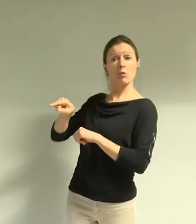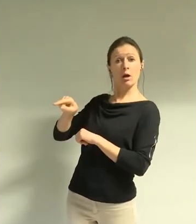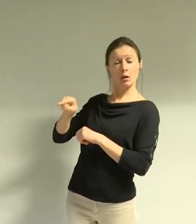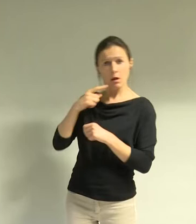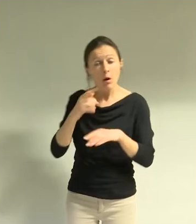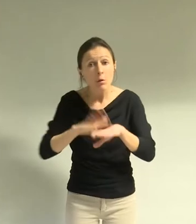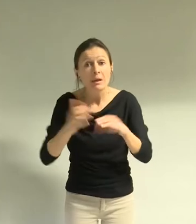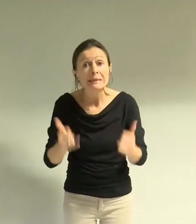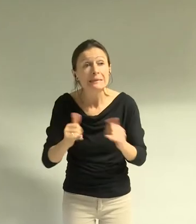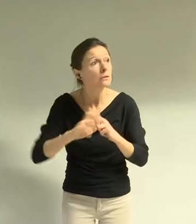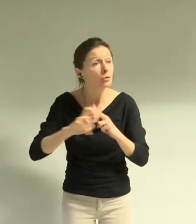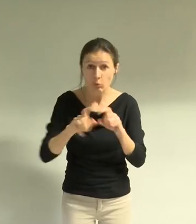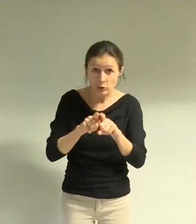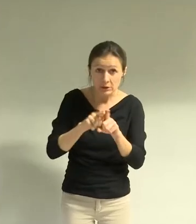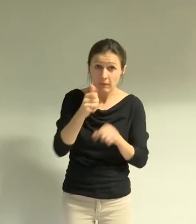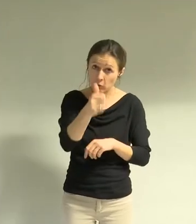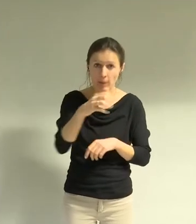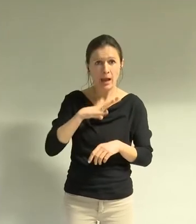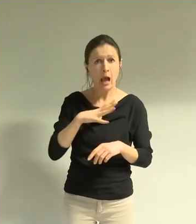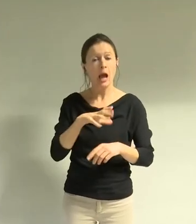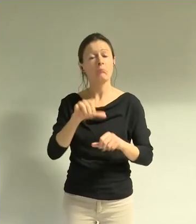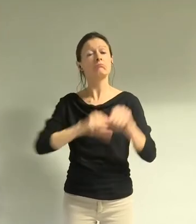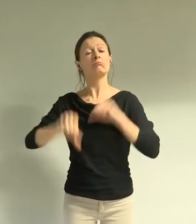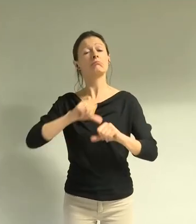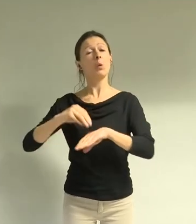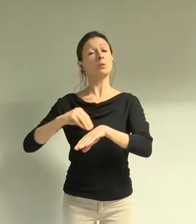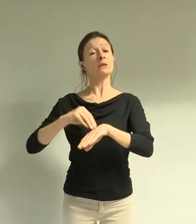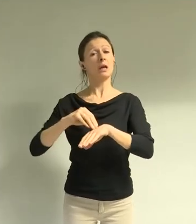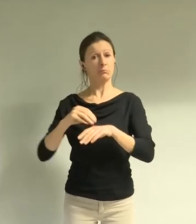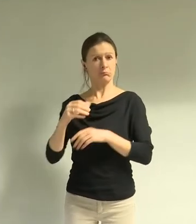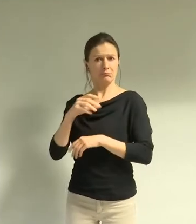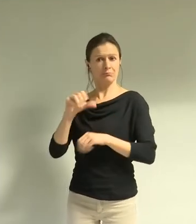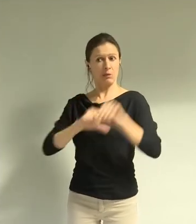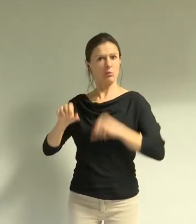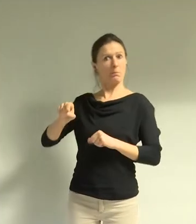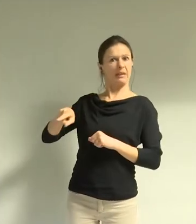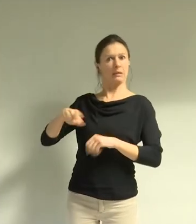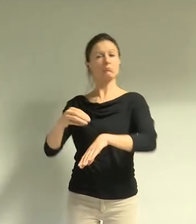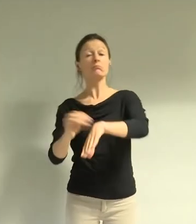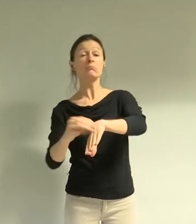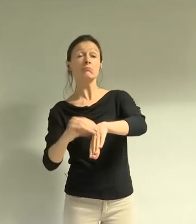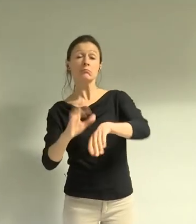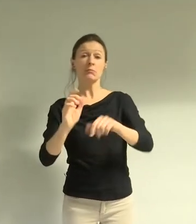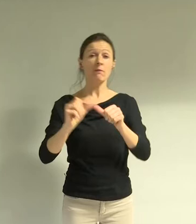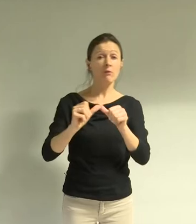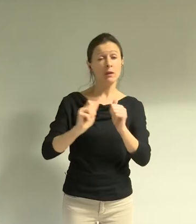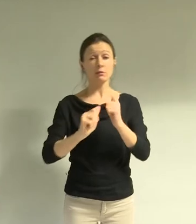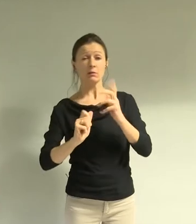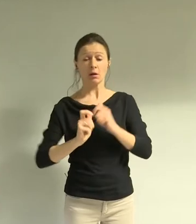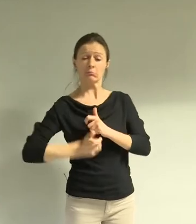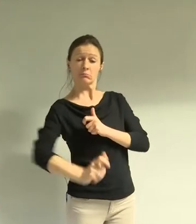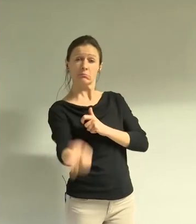conseil le laboratoire khoury games media lab qui vous fournit ses préconisations et process tout pour planifier